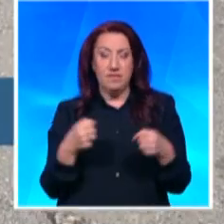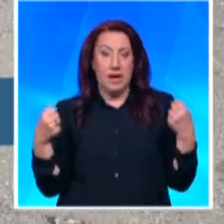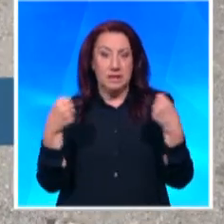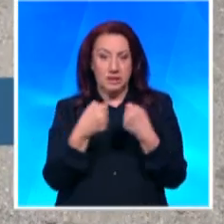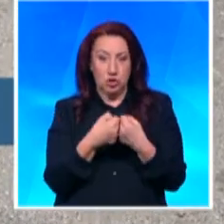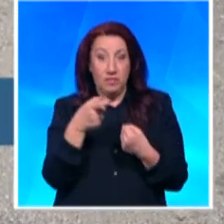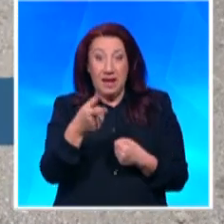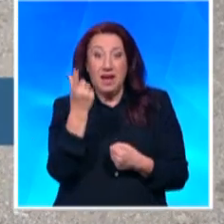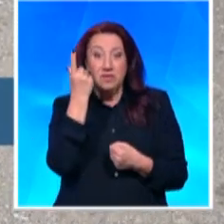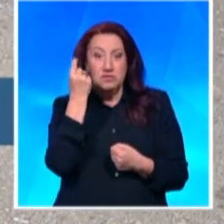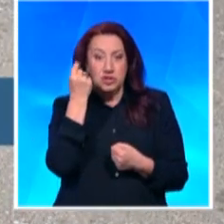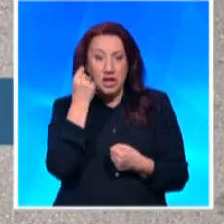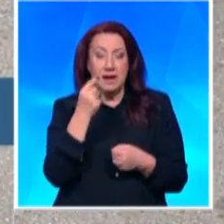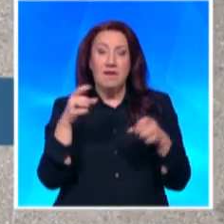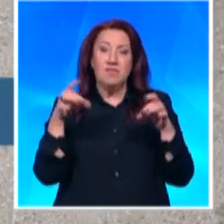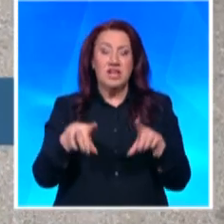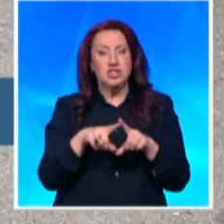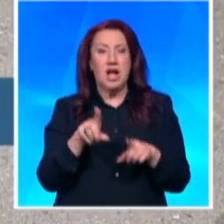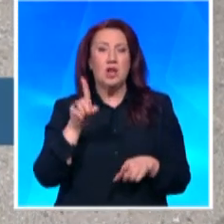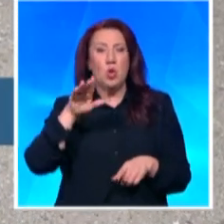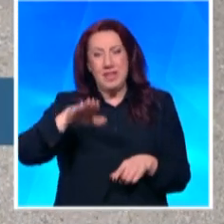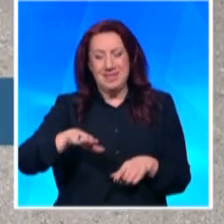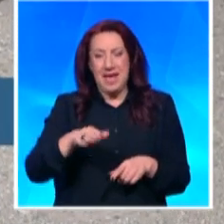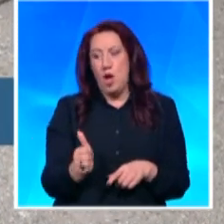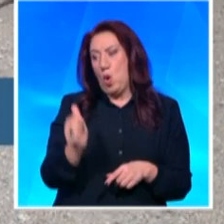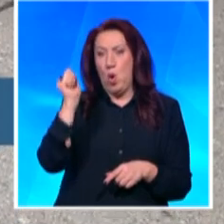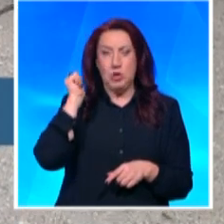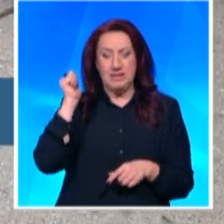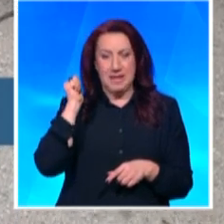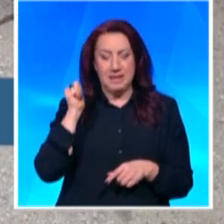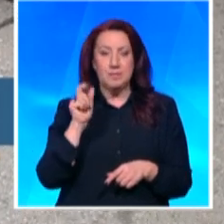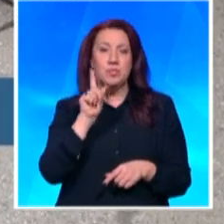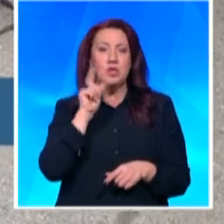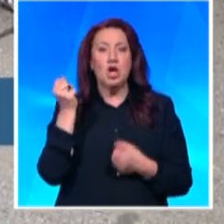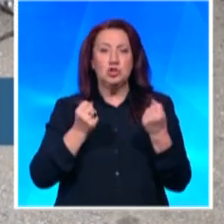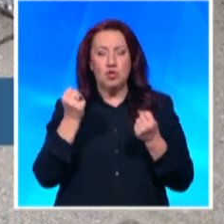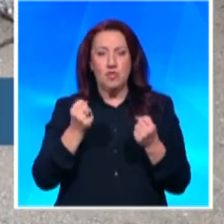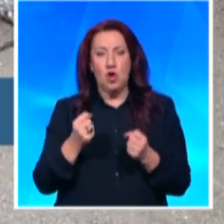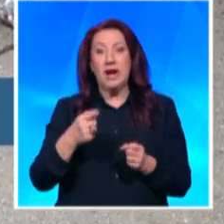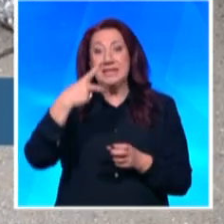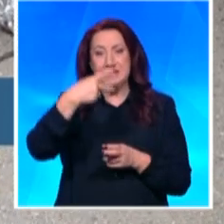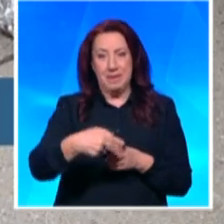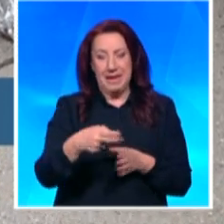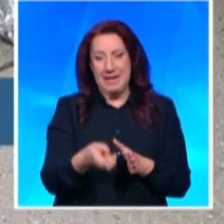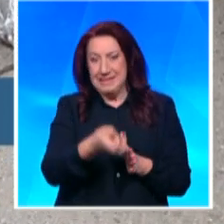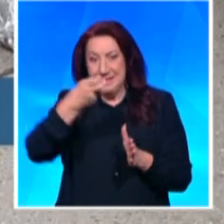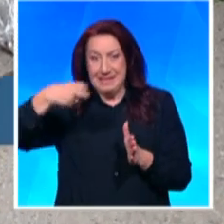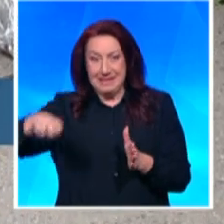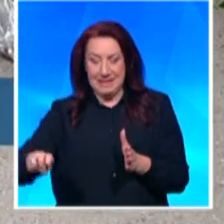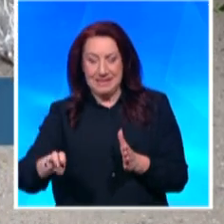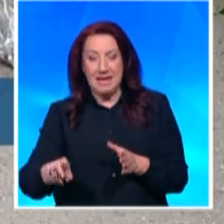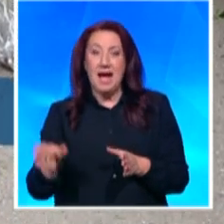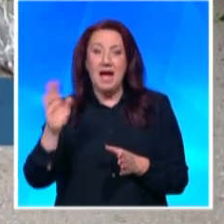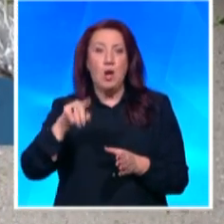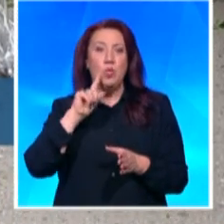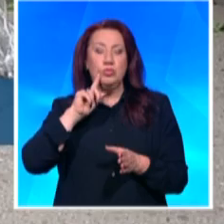информация първоначално детето се е возило на задната седалка. Шофьорът спрял и слязал от колата. Тогава момчето се преместило